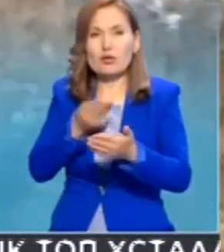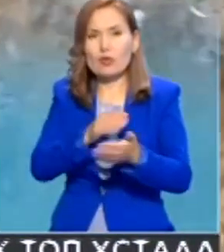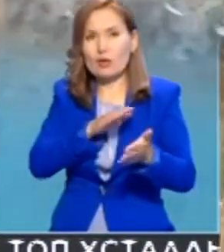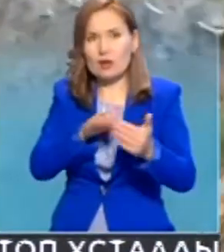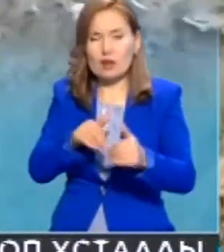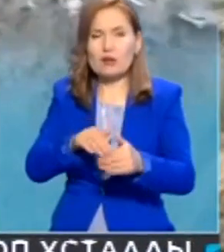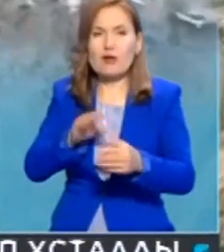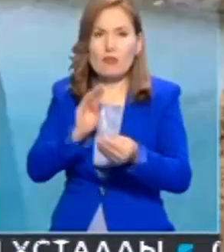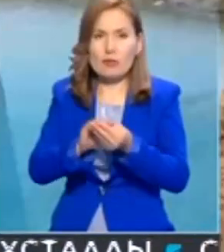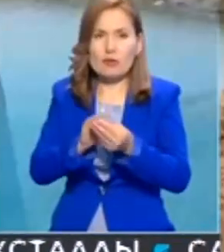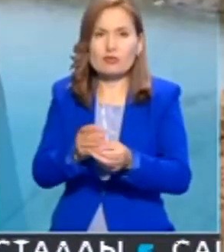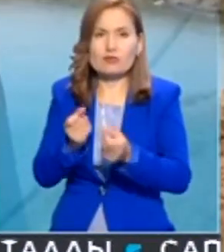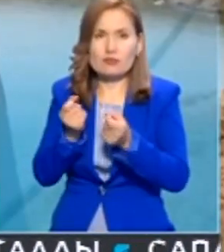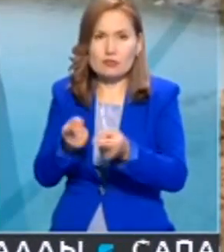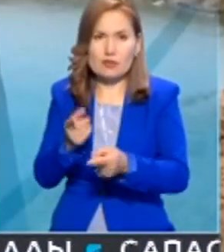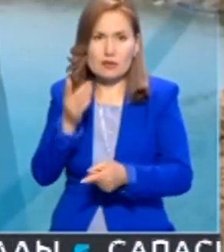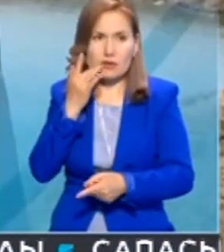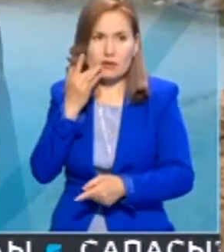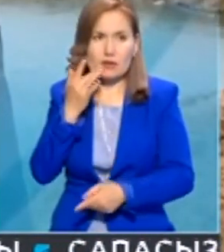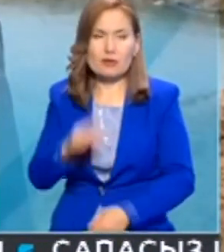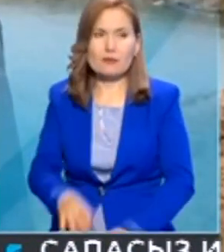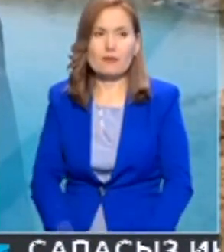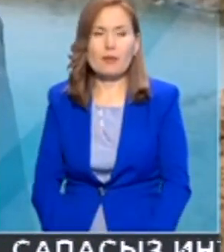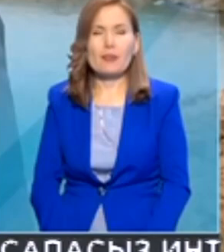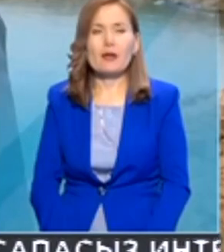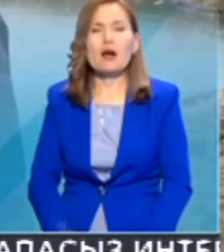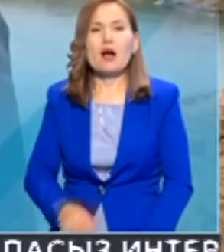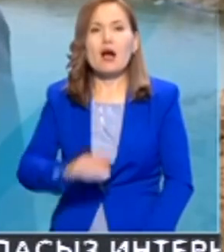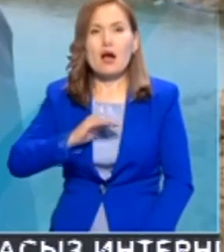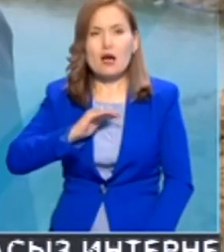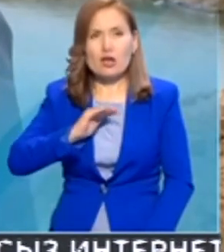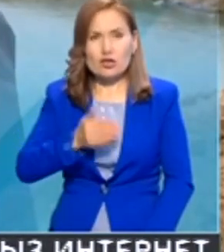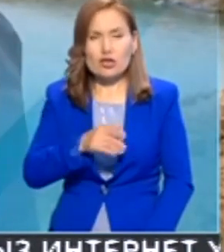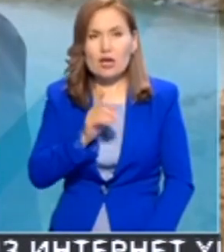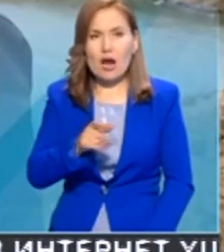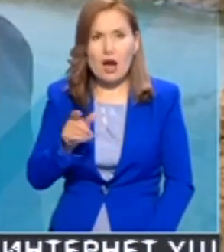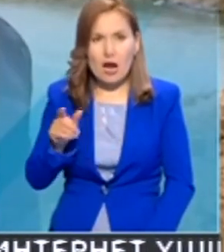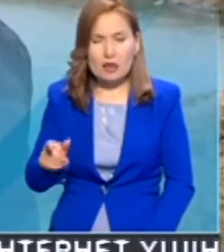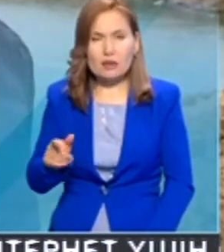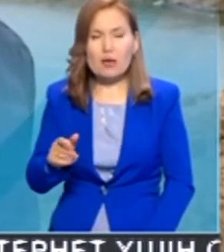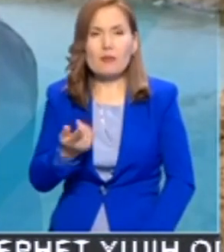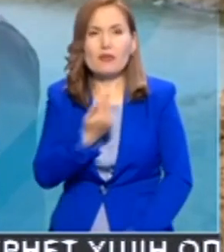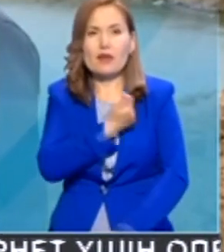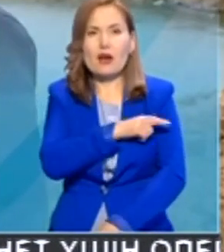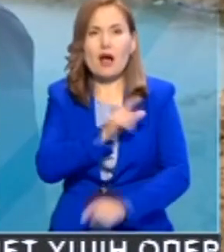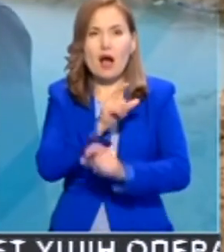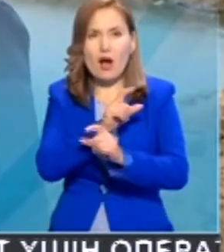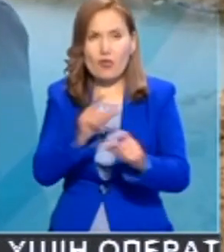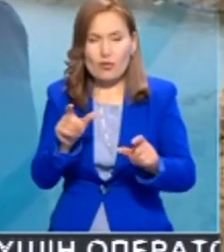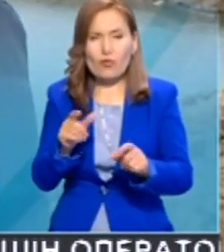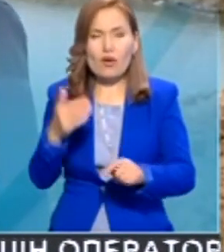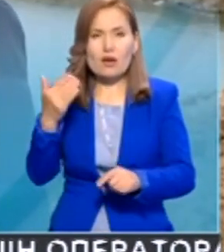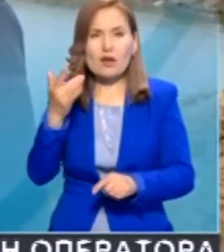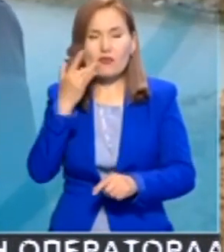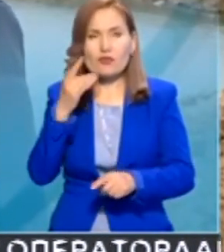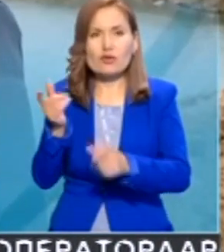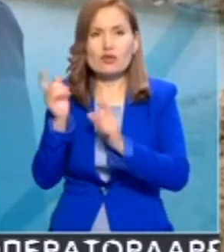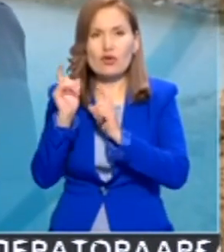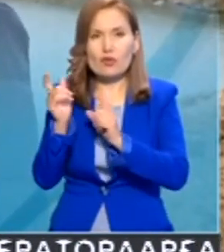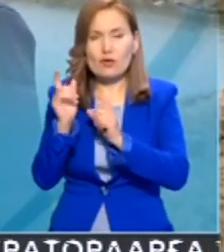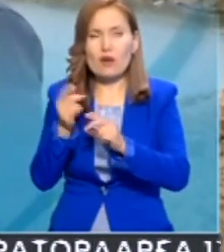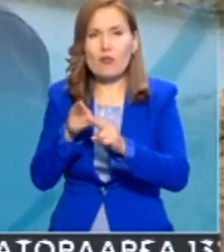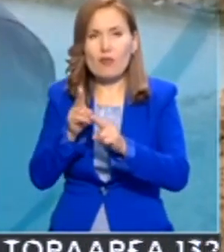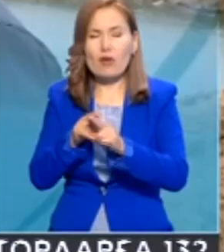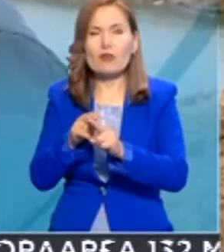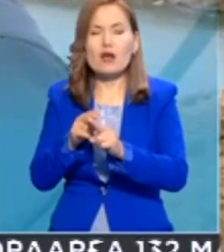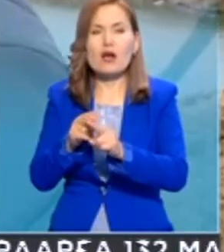жалғастыра береді. Жеке тұрғындар, мекемелер, аурухана барлығы осы жерге лас су төгеді, кәріз сулары. Ең басты проблема бір